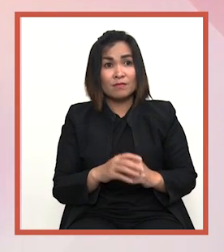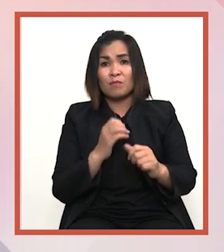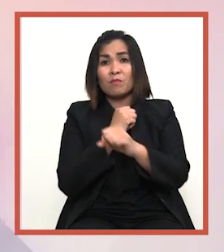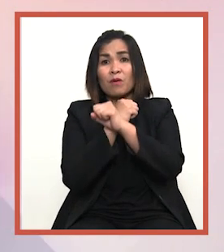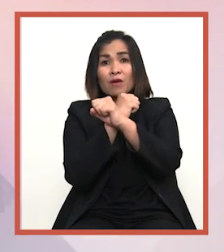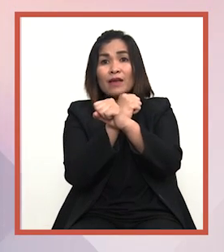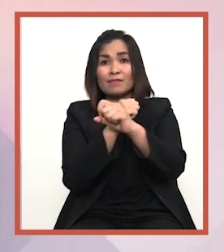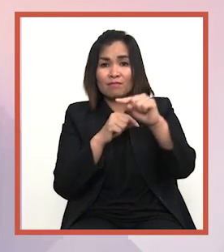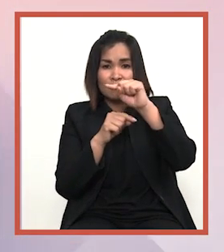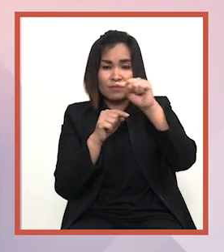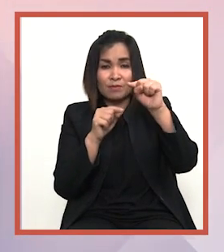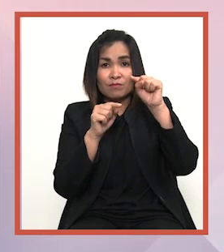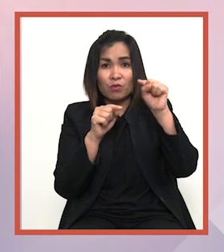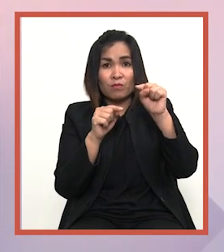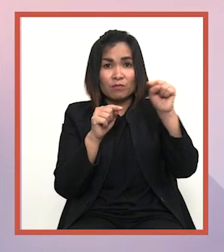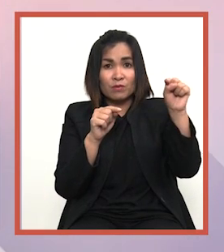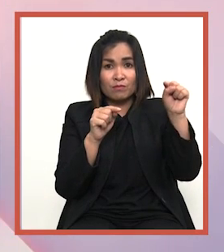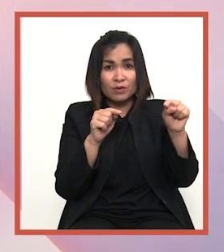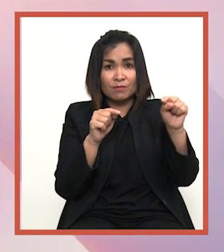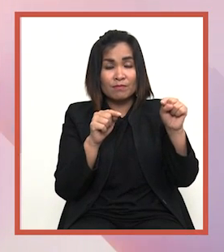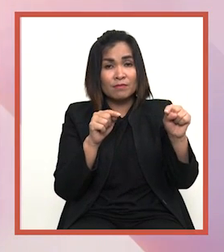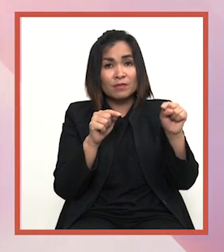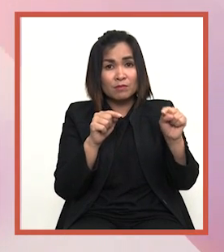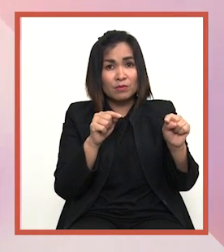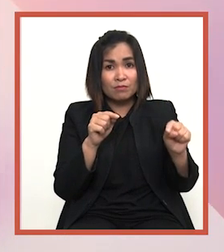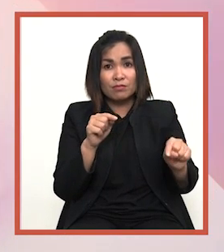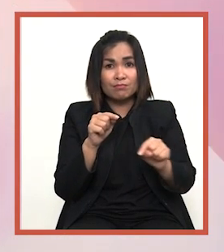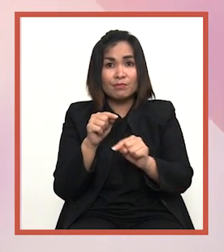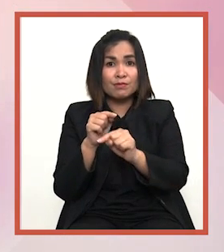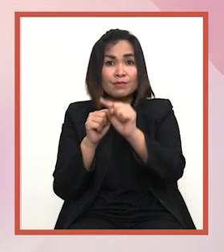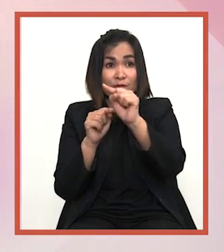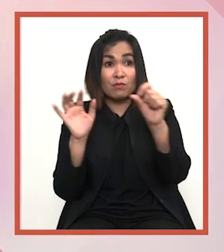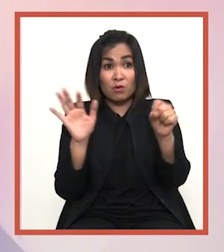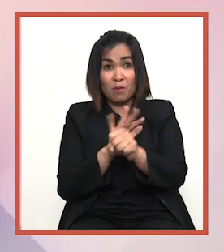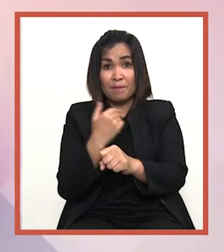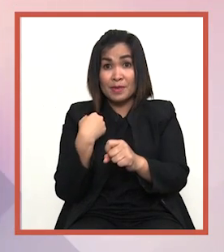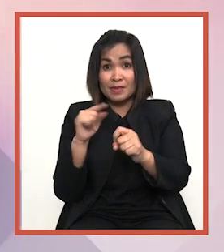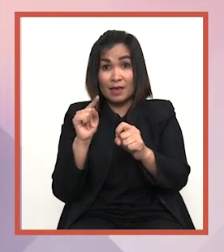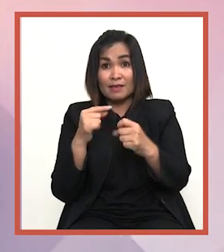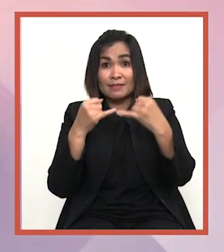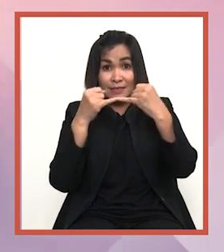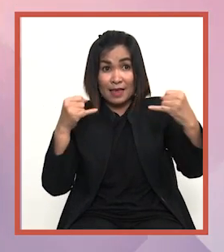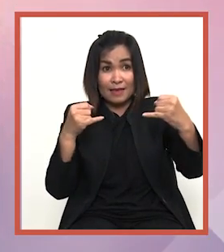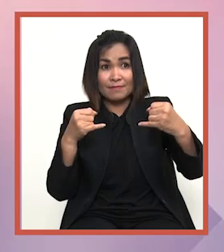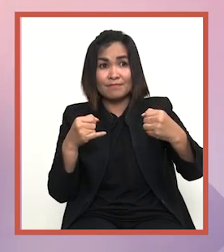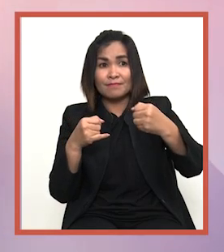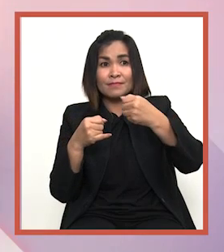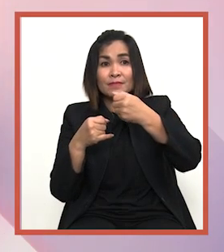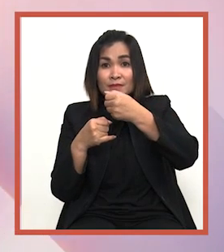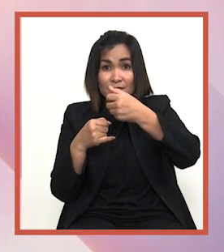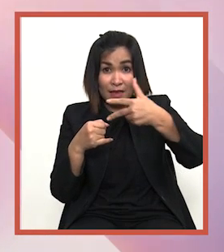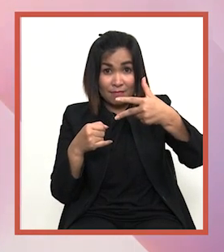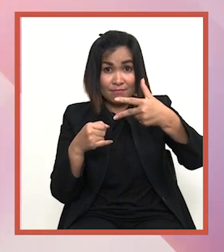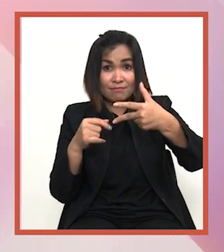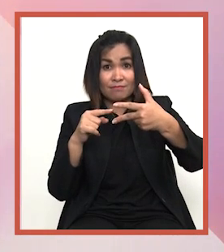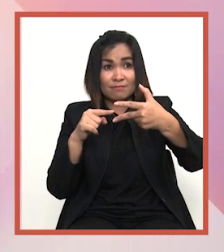คล้ายๆกับกล่องอุปกรณ์นะครับแล้วก็จะมีเส้นนะครับที่เป็นสายนะครับอยู่ด้านในอยู่ภาย